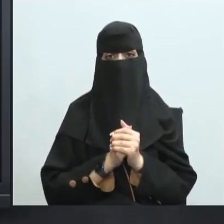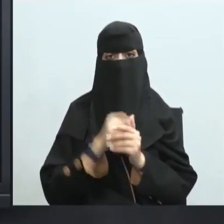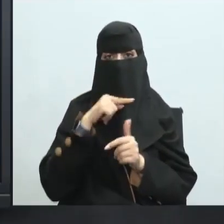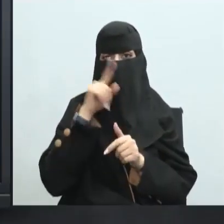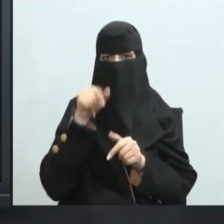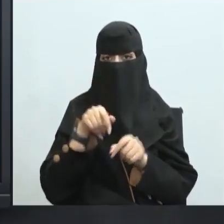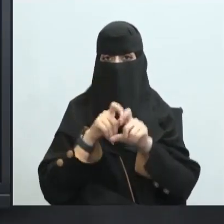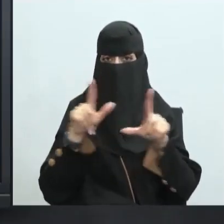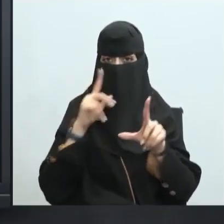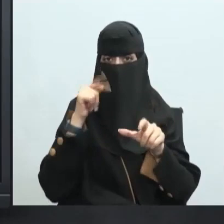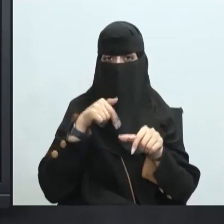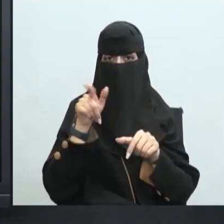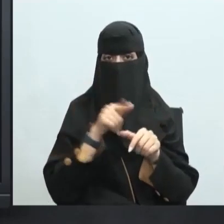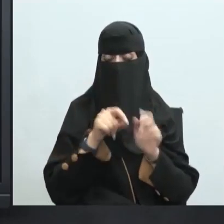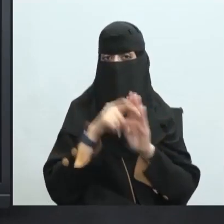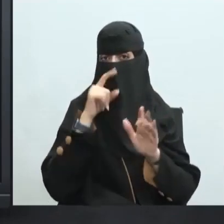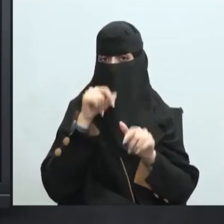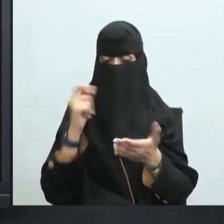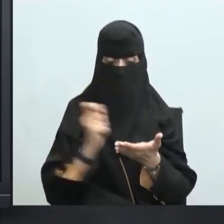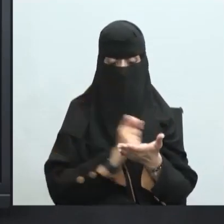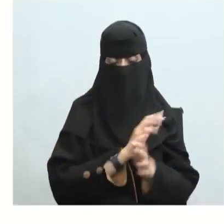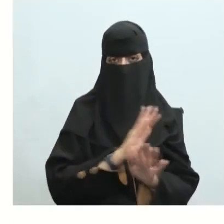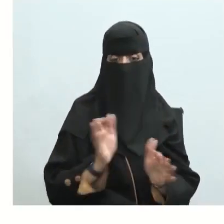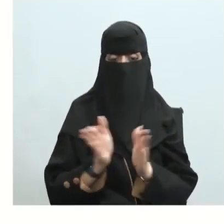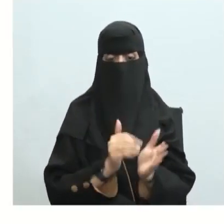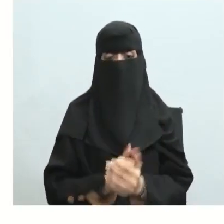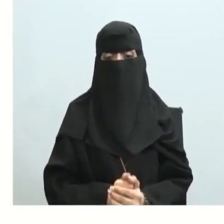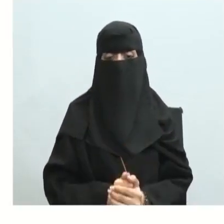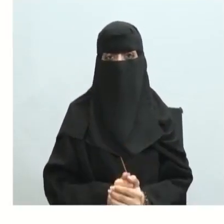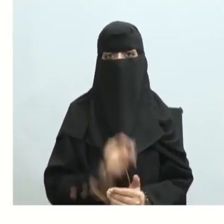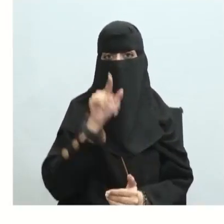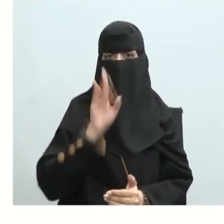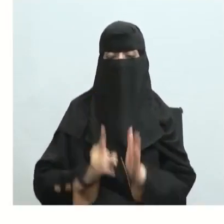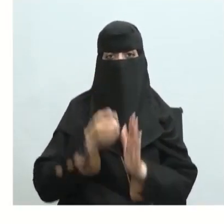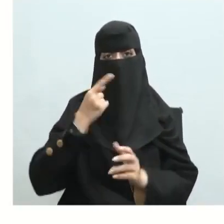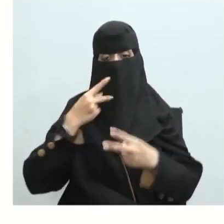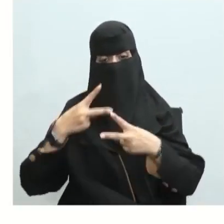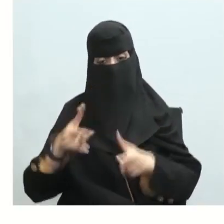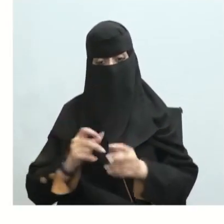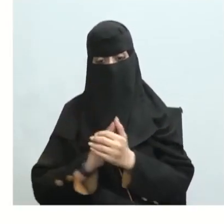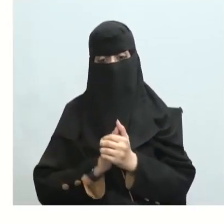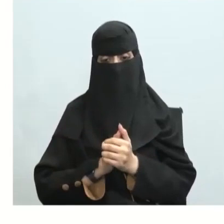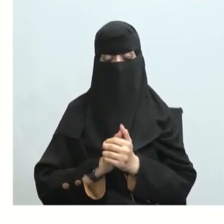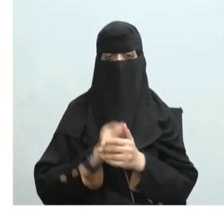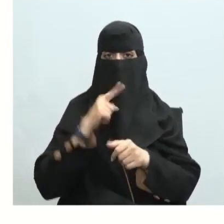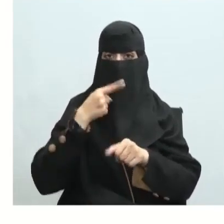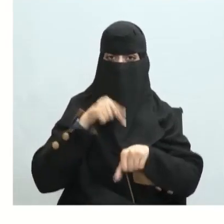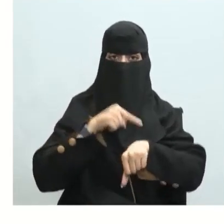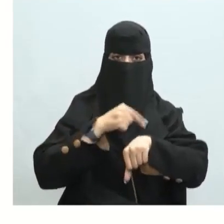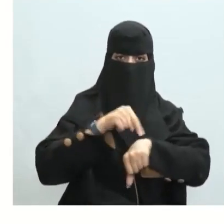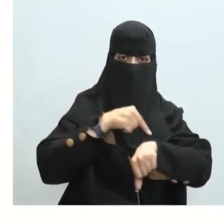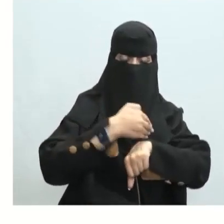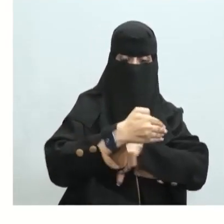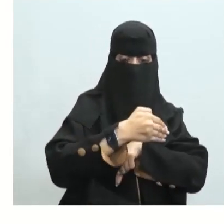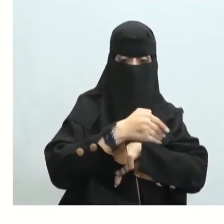المشكله هنا قد يغني على العرض بامكانك كتابتها فقط هذه المشكله الافتتاح تقول مثلا التاخر الصباحي في المدارس